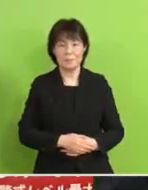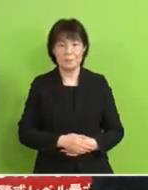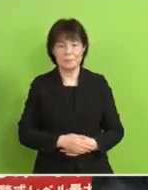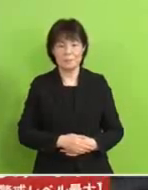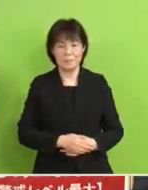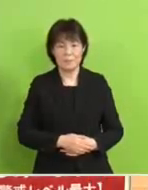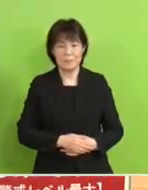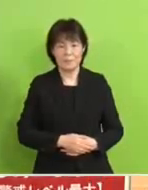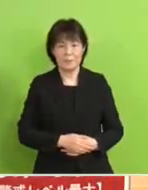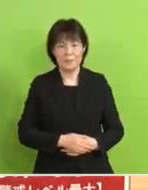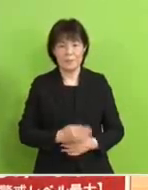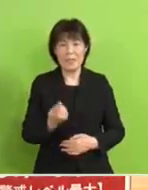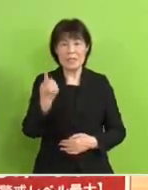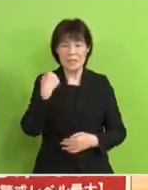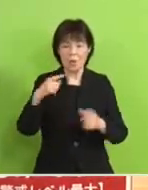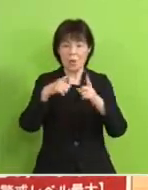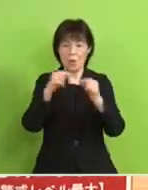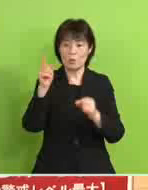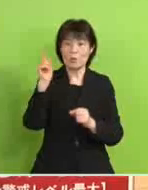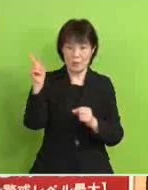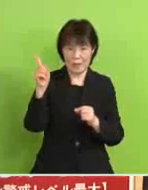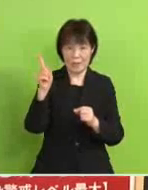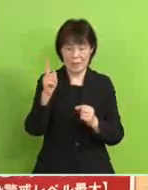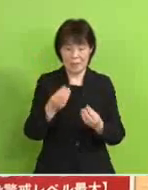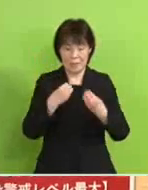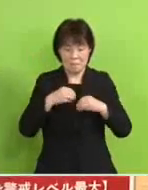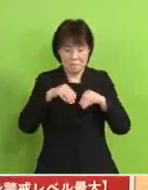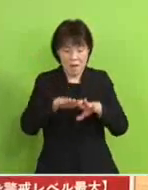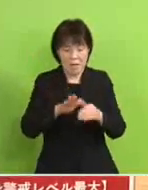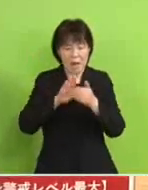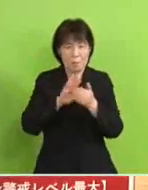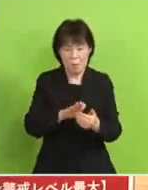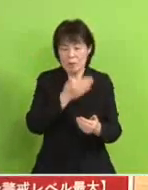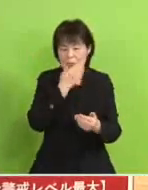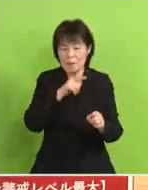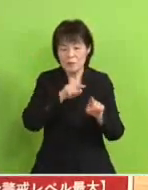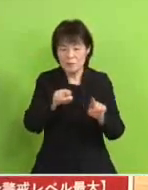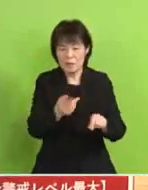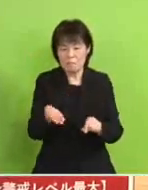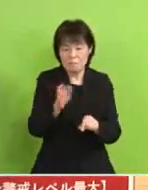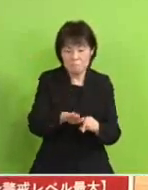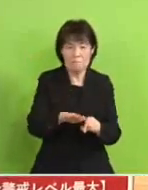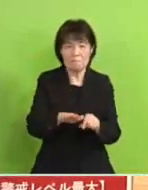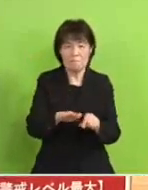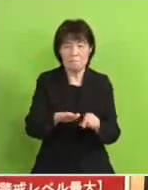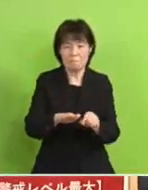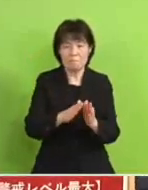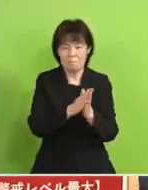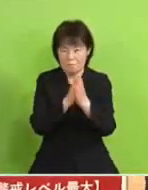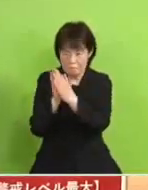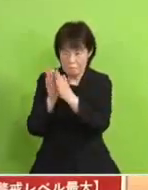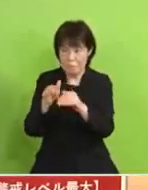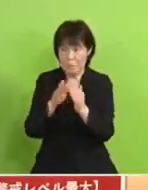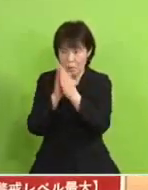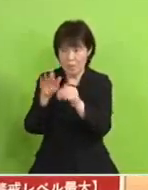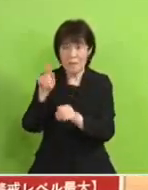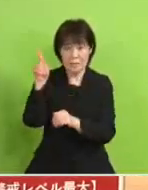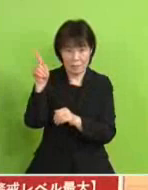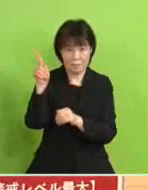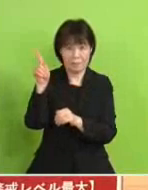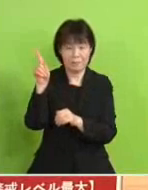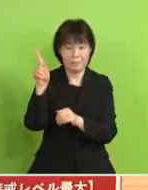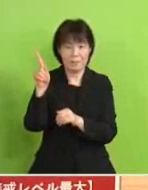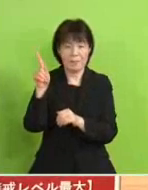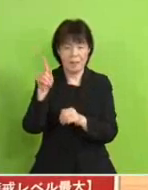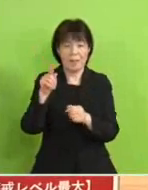ありがとう。昨日、国にまん延防止等重点措置適用を要請いたしましたが、適用